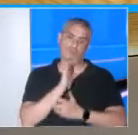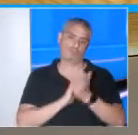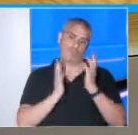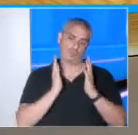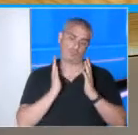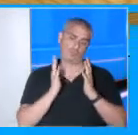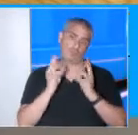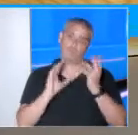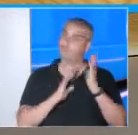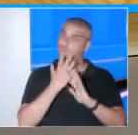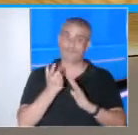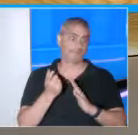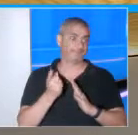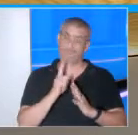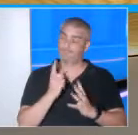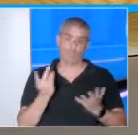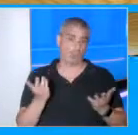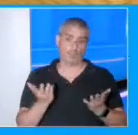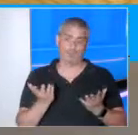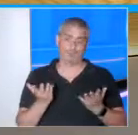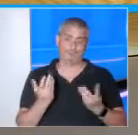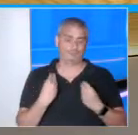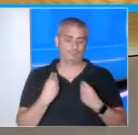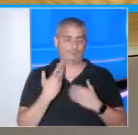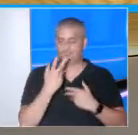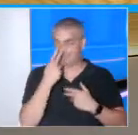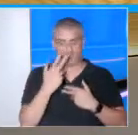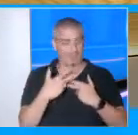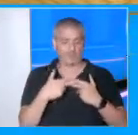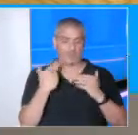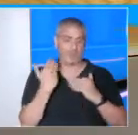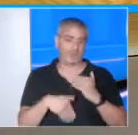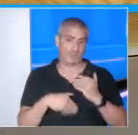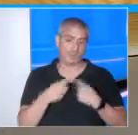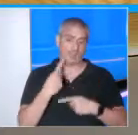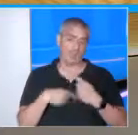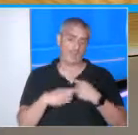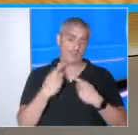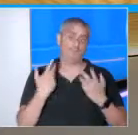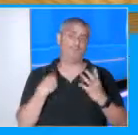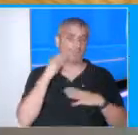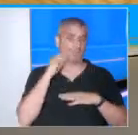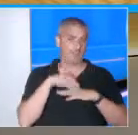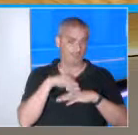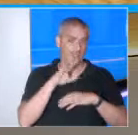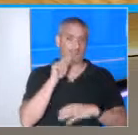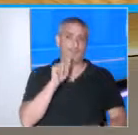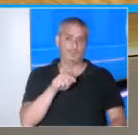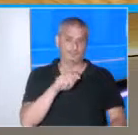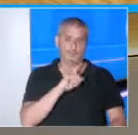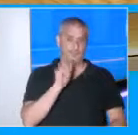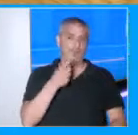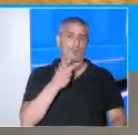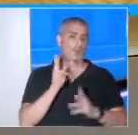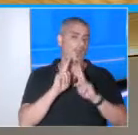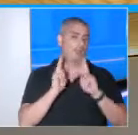מאוד, עם שריפה שלא עושה איזה שהם תנועות לקראת סיום, אלא להפך לכך. אנחנו נעדכן אתכם גם בזה, בכל